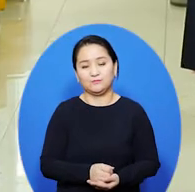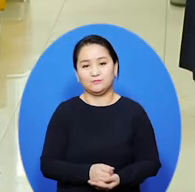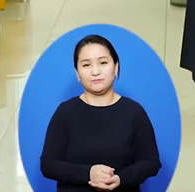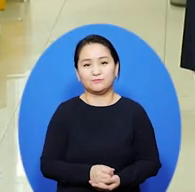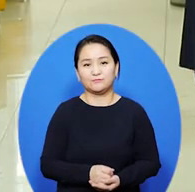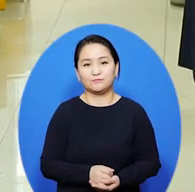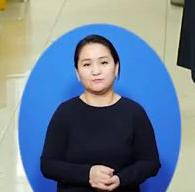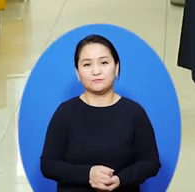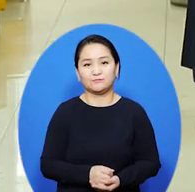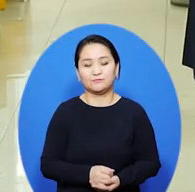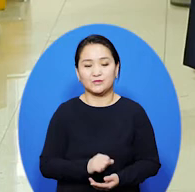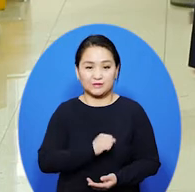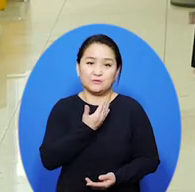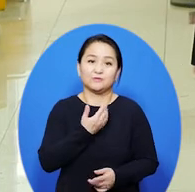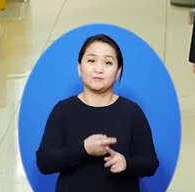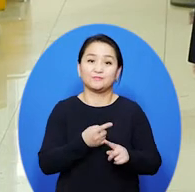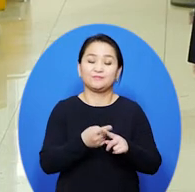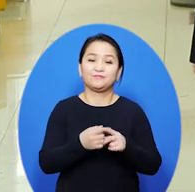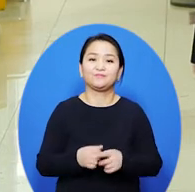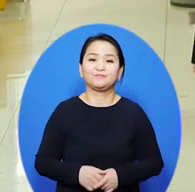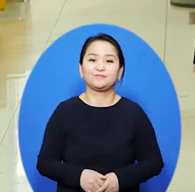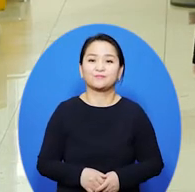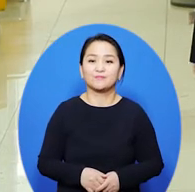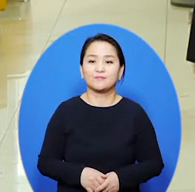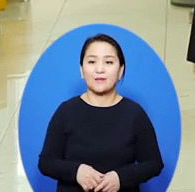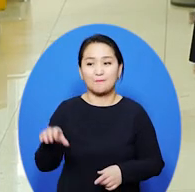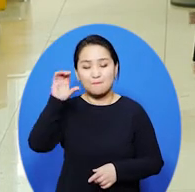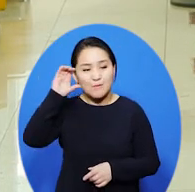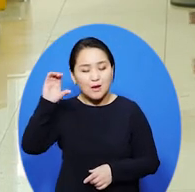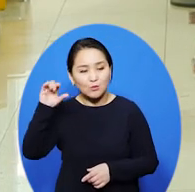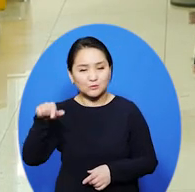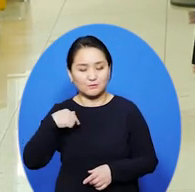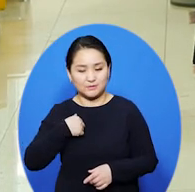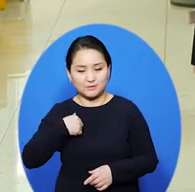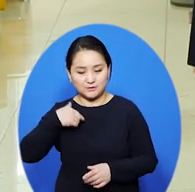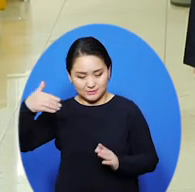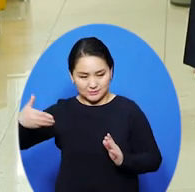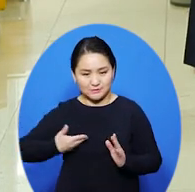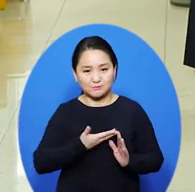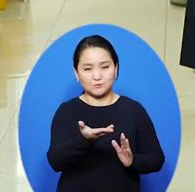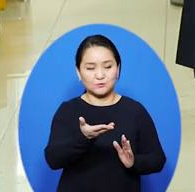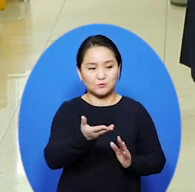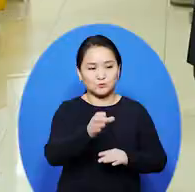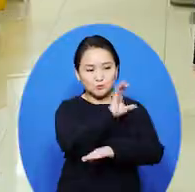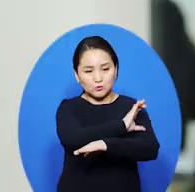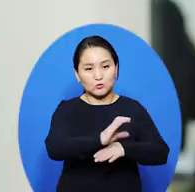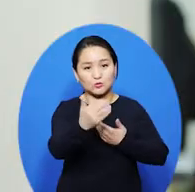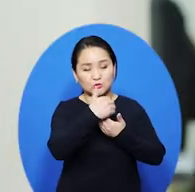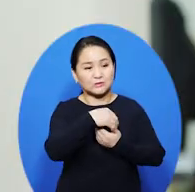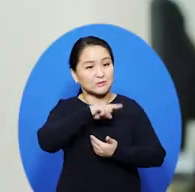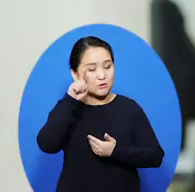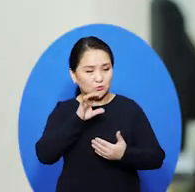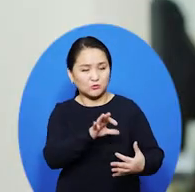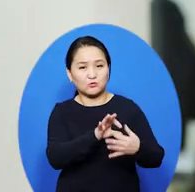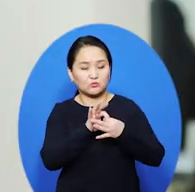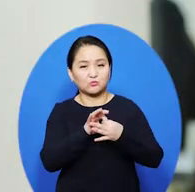зардалтай болоод ирдэг болохоор итгэвчээ явдаг. А нөгөө талаас ажил олгогч байгууллагууд манахаар дамжуулаад сургалтанд хамрагдаад ороод